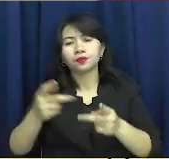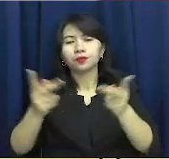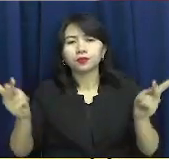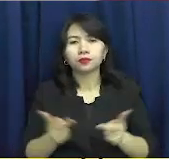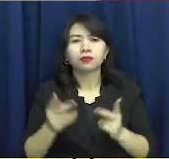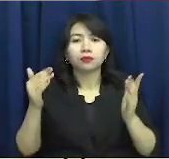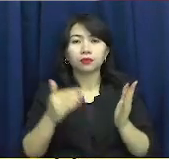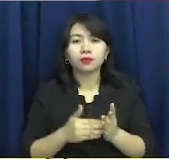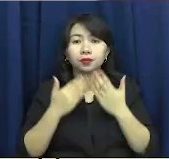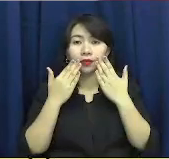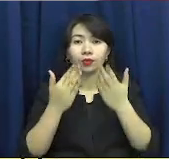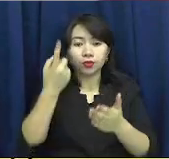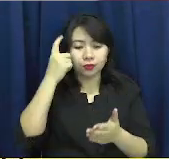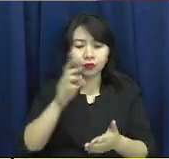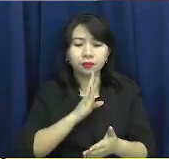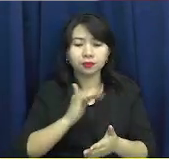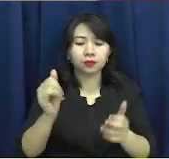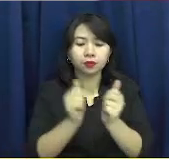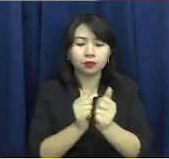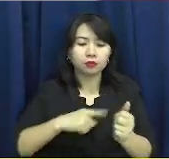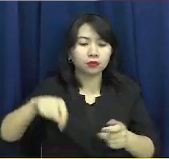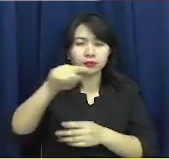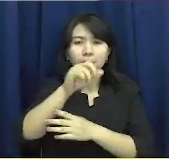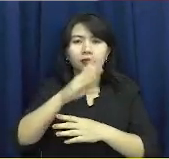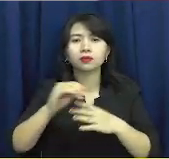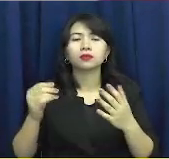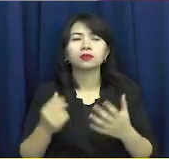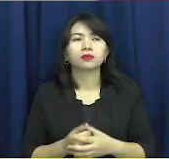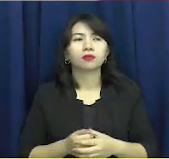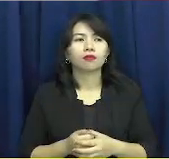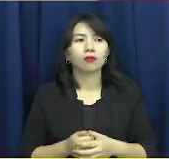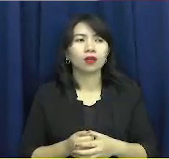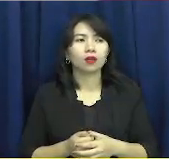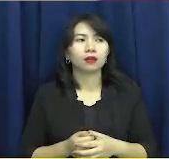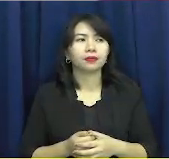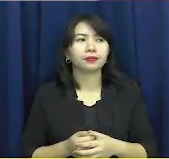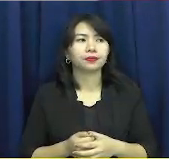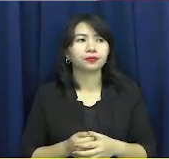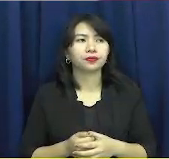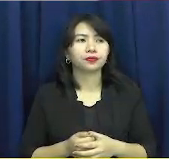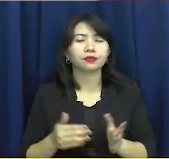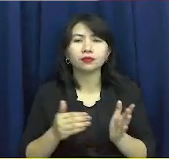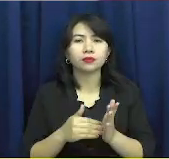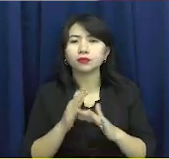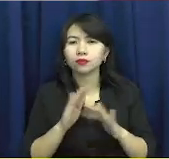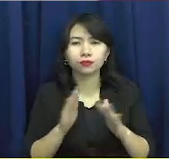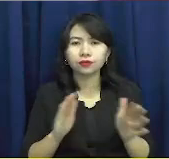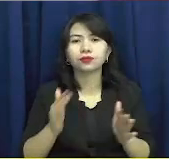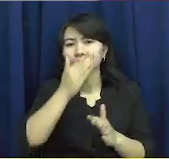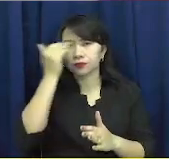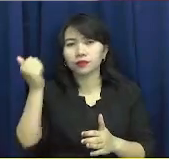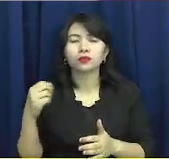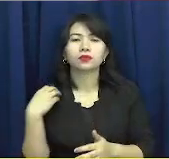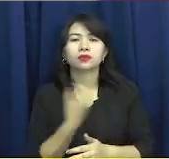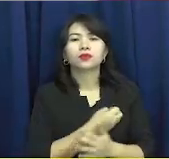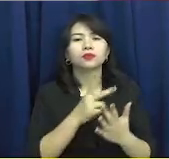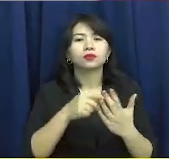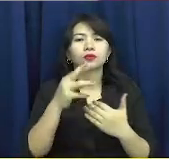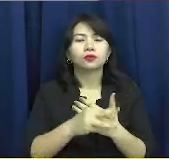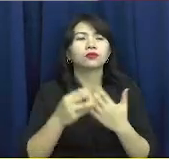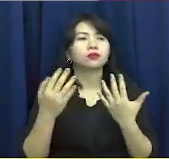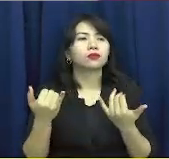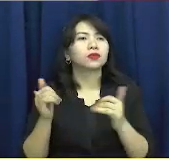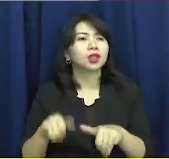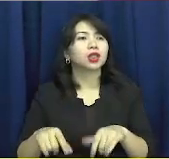you for being with us. And also mga kapatid, ay marami rin pong huwag nyo po kalimutan mamayang gabi ang Staying Alive program